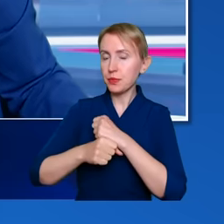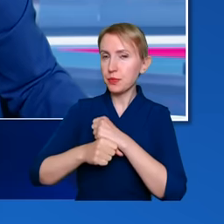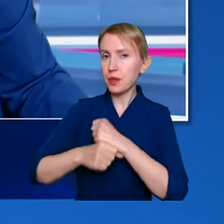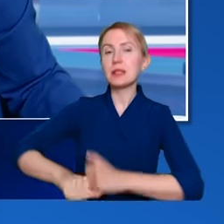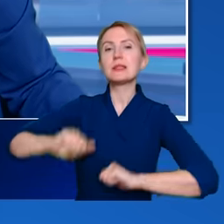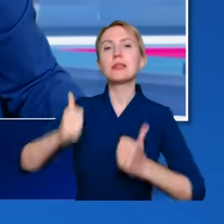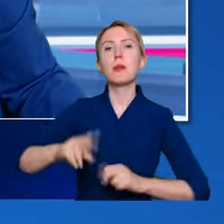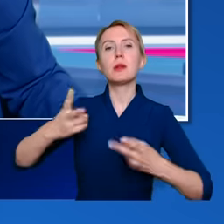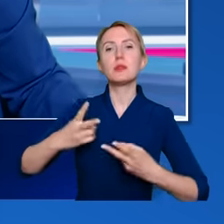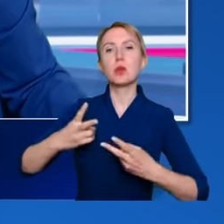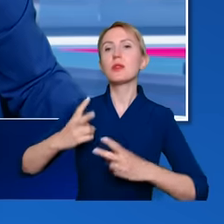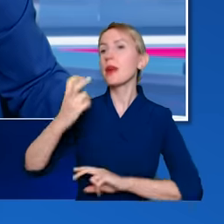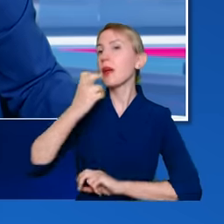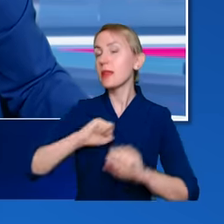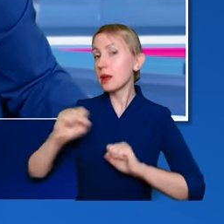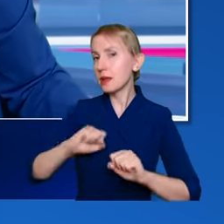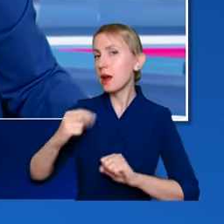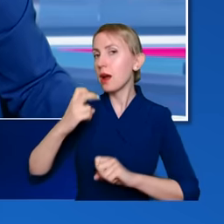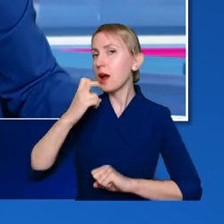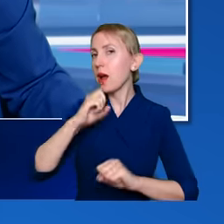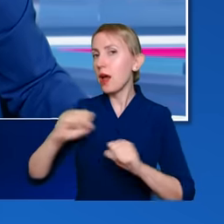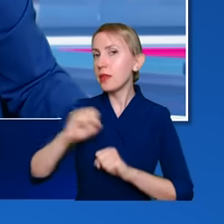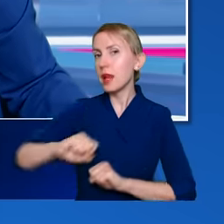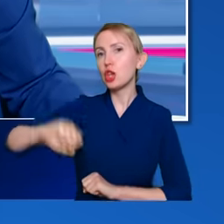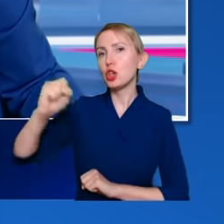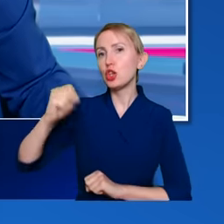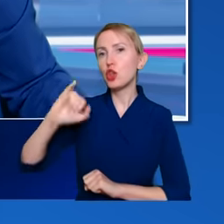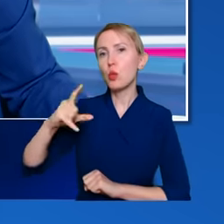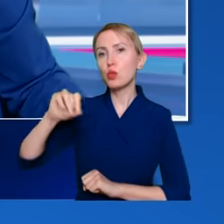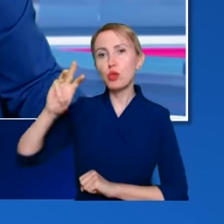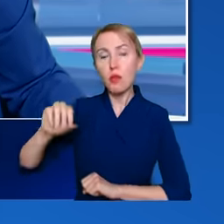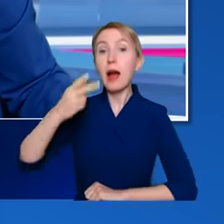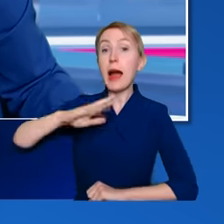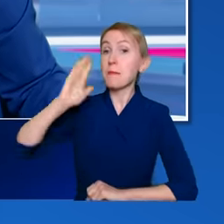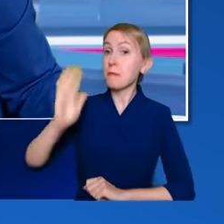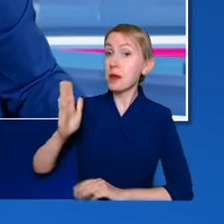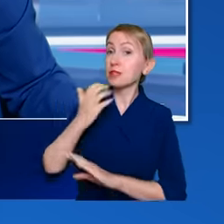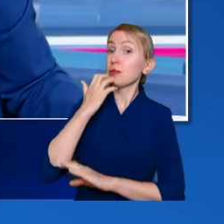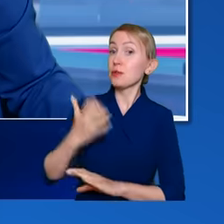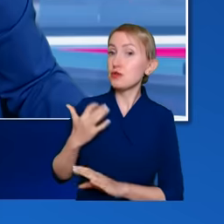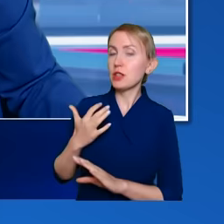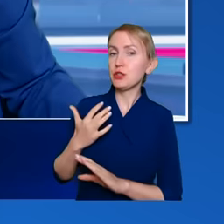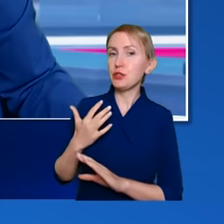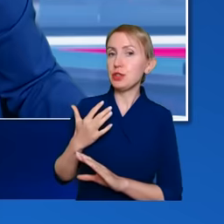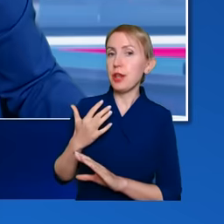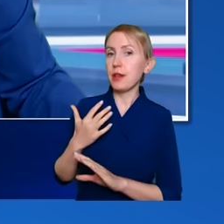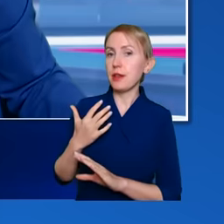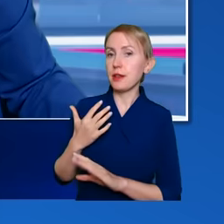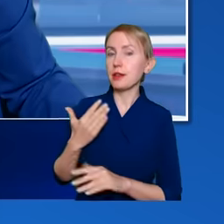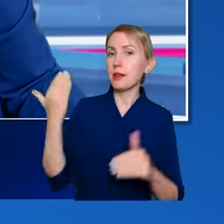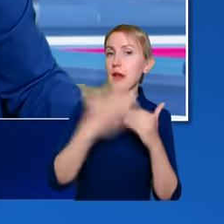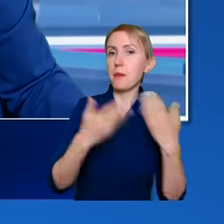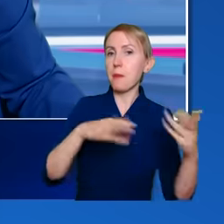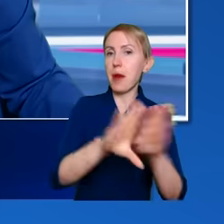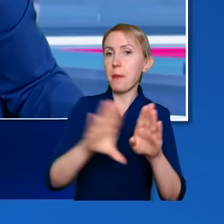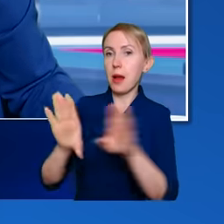źródła energii, jakim jest energetyka jądrowa, a będziemy wcześniej wygaszać te źródło, jakim